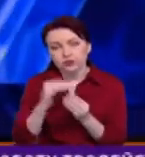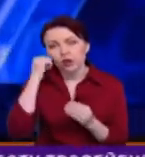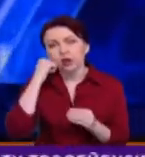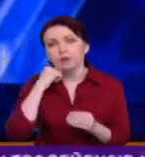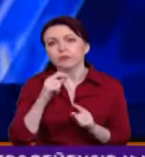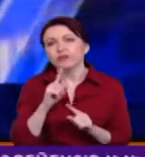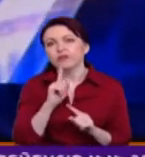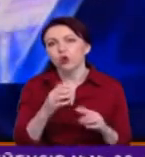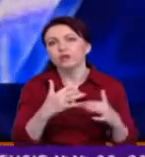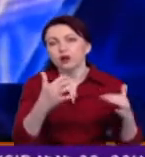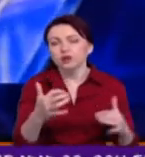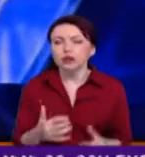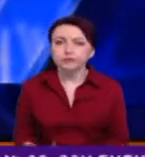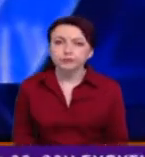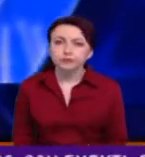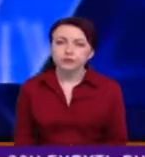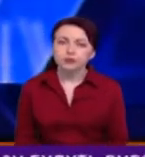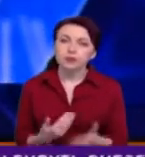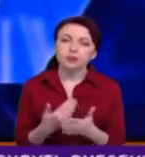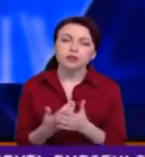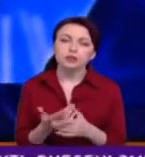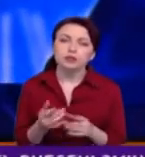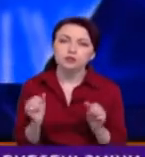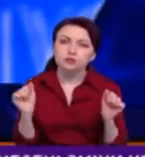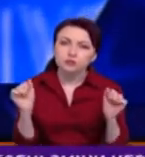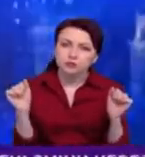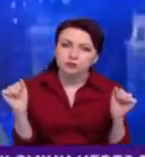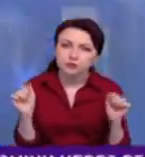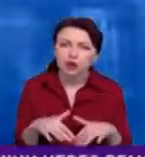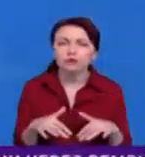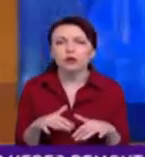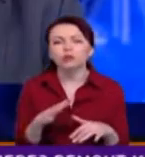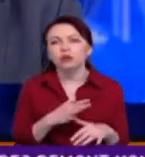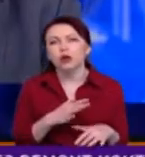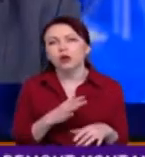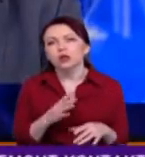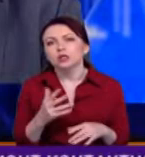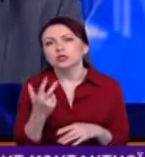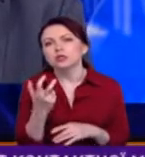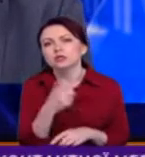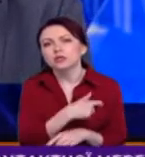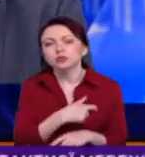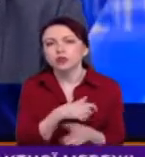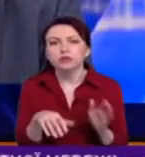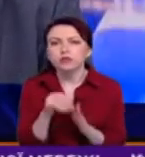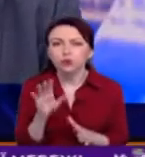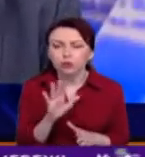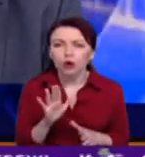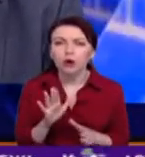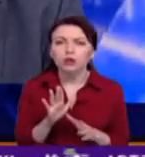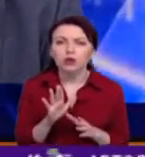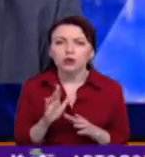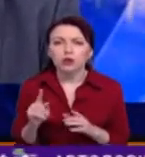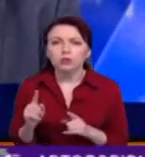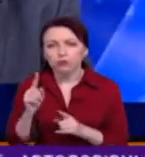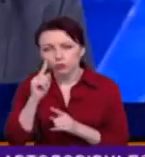так, знаєте, гіпотетично, якби, наприклад, там у нас явка була, що не обрали цих там 300 депутатів в мажоритарних округах, ще якісь